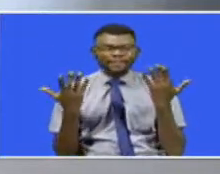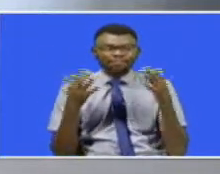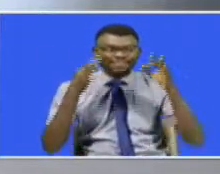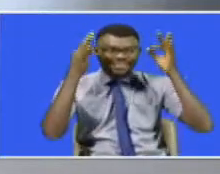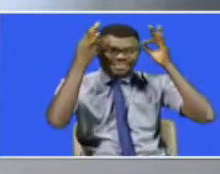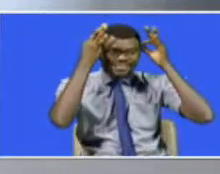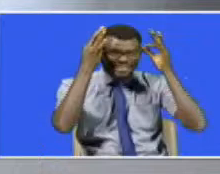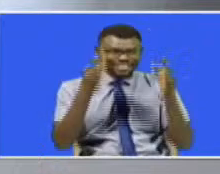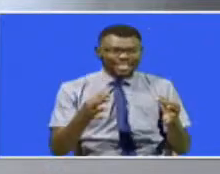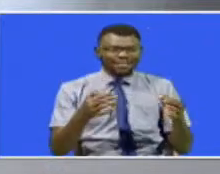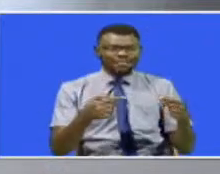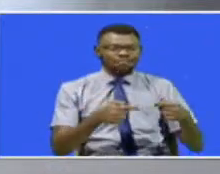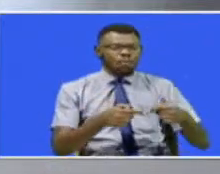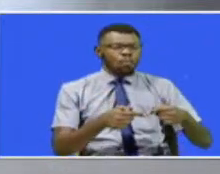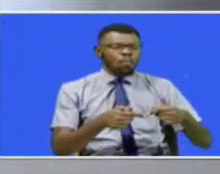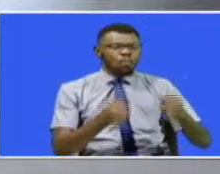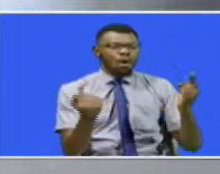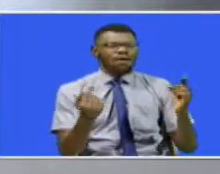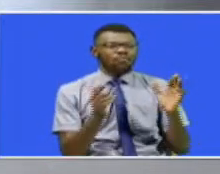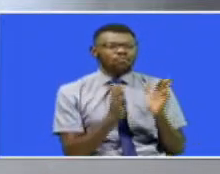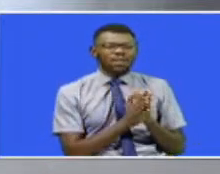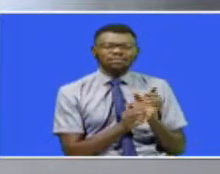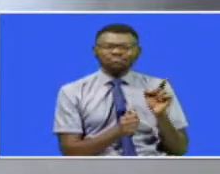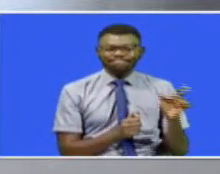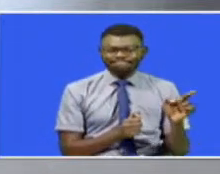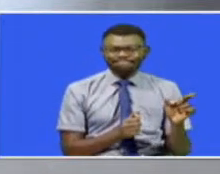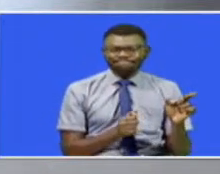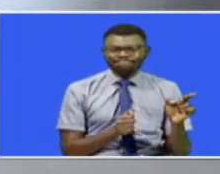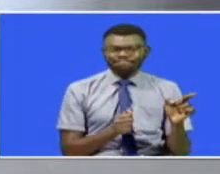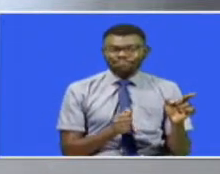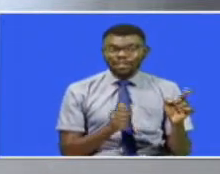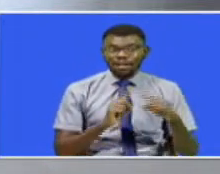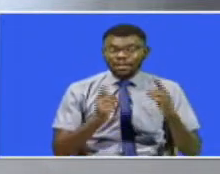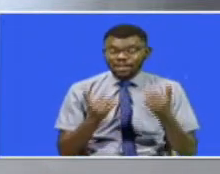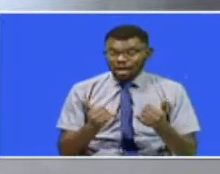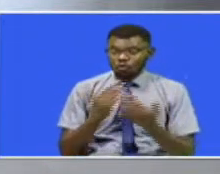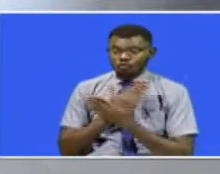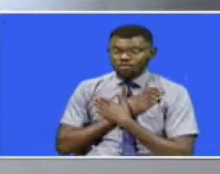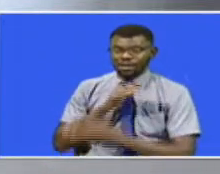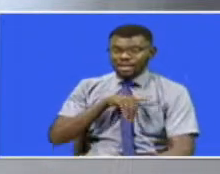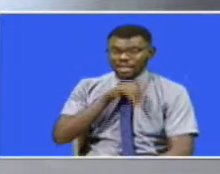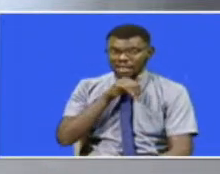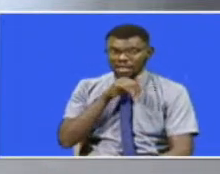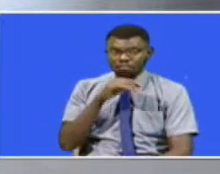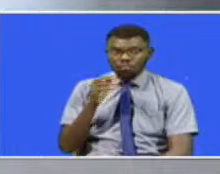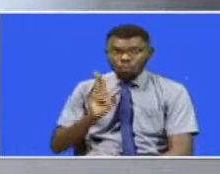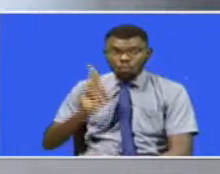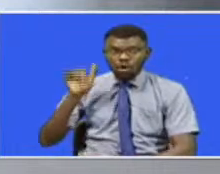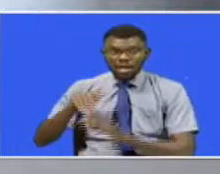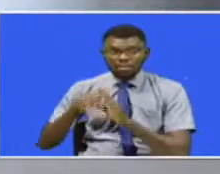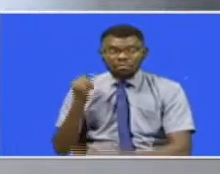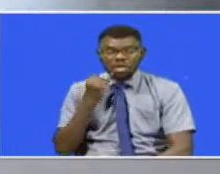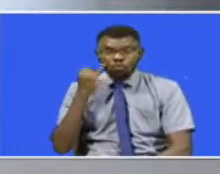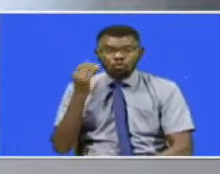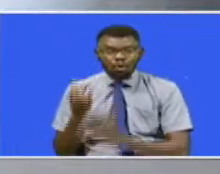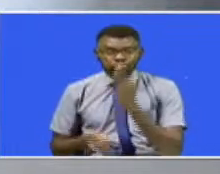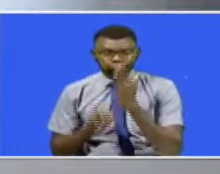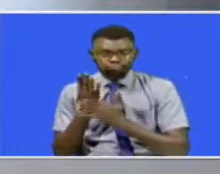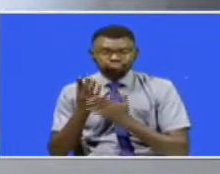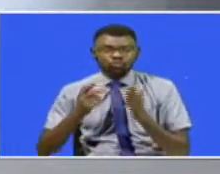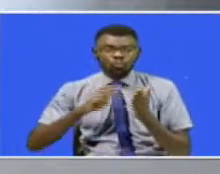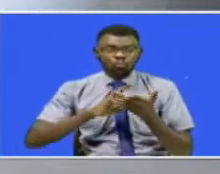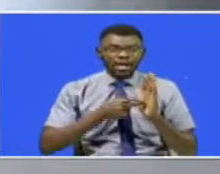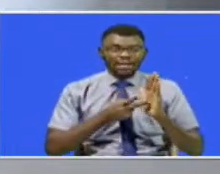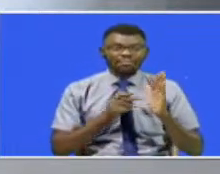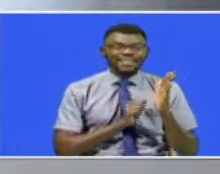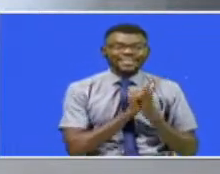za kisiasa na mpinzani wake wa muda mrefu Raila Odinga. Akizungumza jijini Nakuru alipozindua mradi uliofuliwa na reli